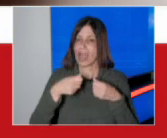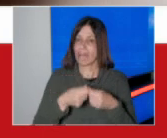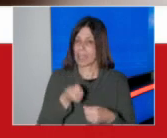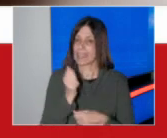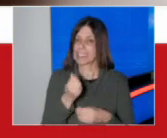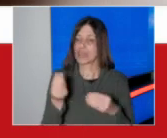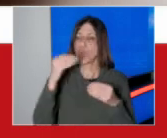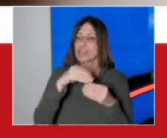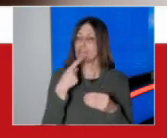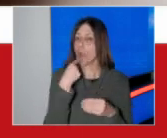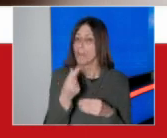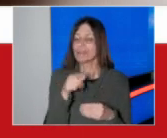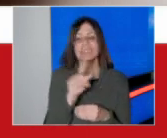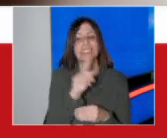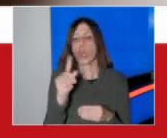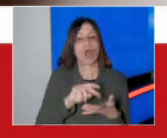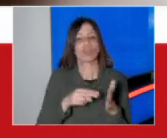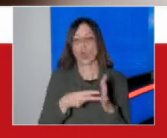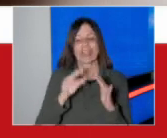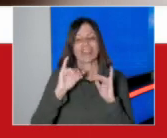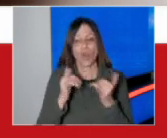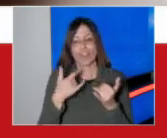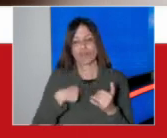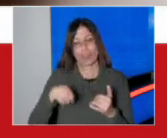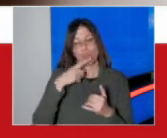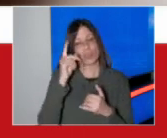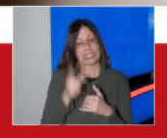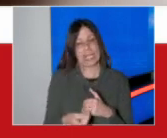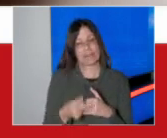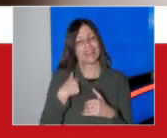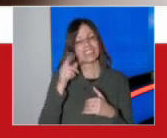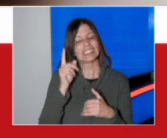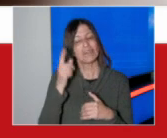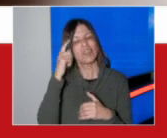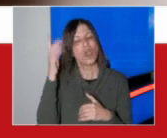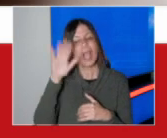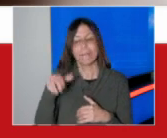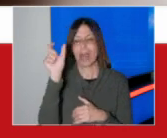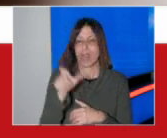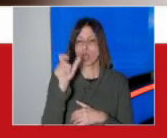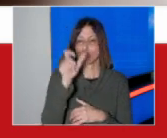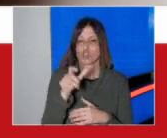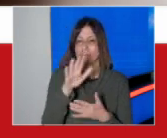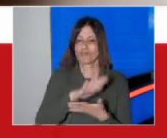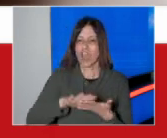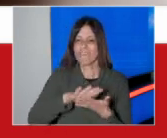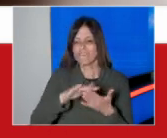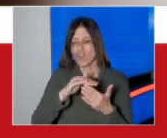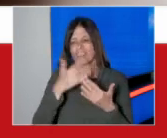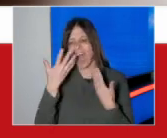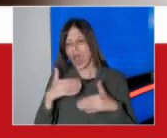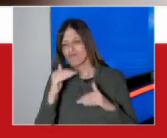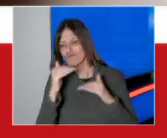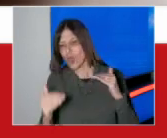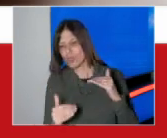נוספים שלמעשה אומרים, זו לא התוכנית הנכונה שאנחנו צריכים בעת הזו, אנחנו צריכים לדאוג גם לאנשים ולשכבות החלשות, אנחנו